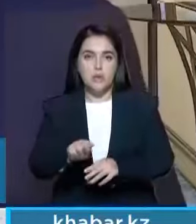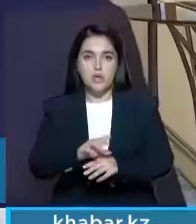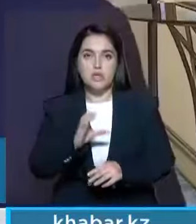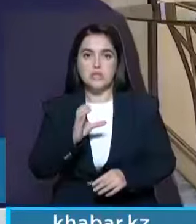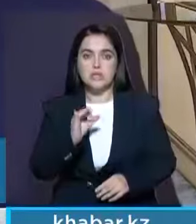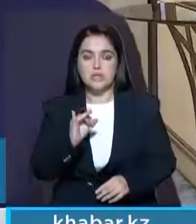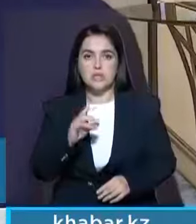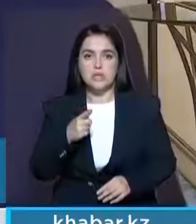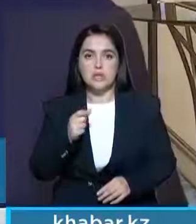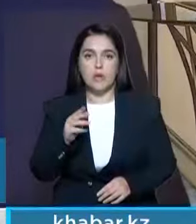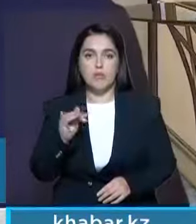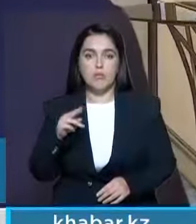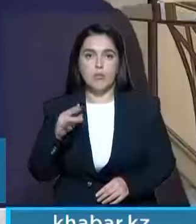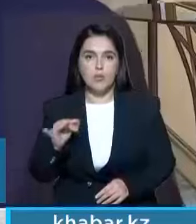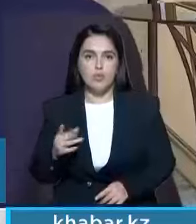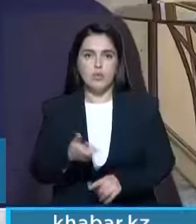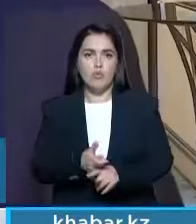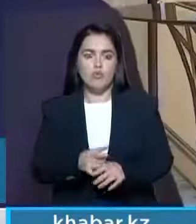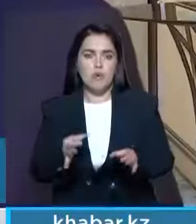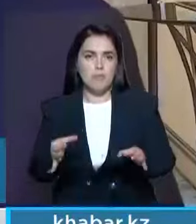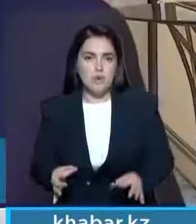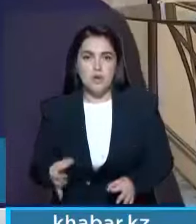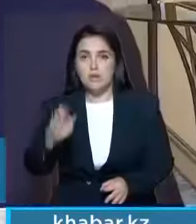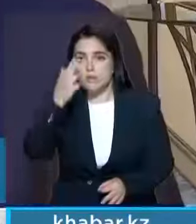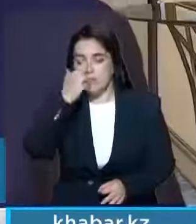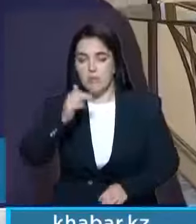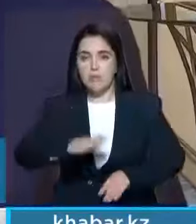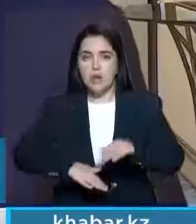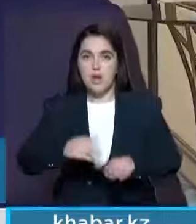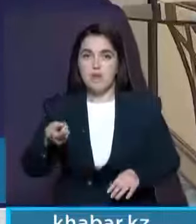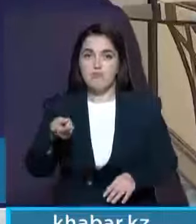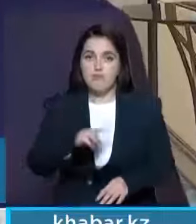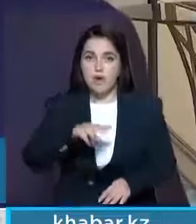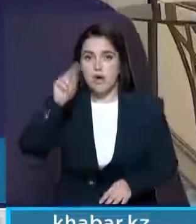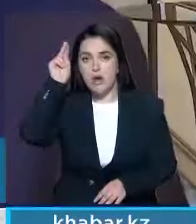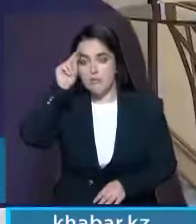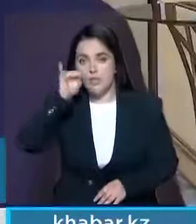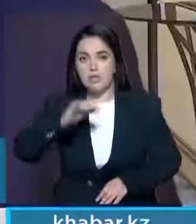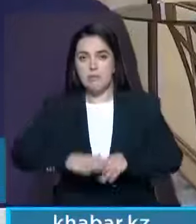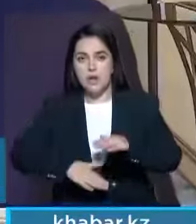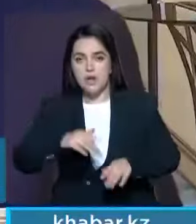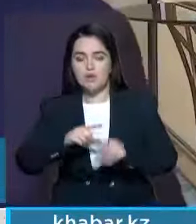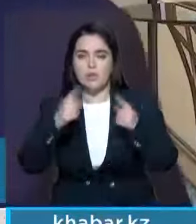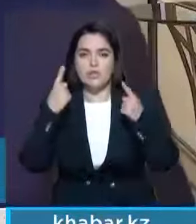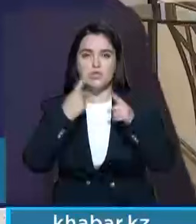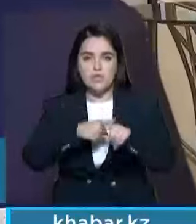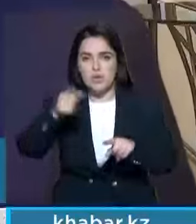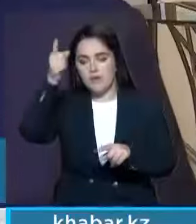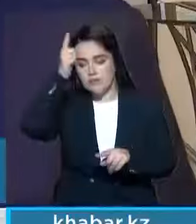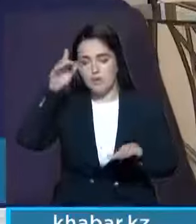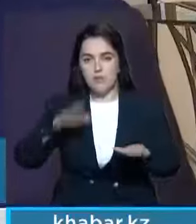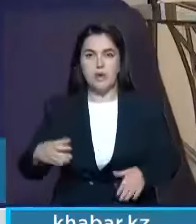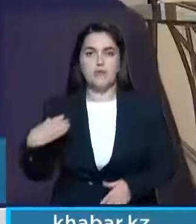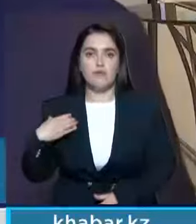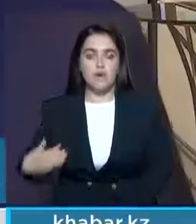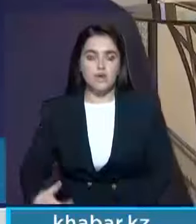Сингапур очень правильно адаптировал все практики дуального образования, подготовки инженерных кадров в Германии,